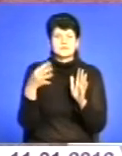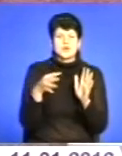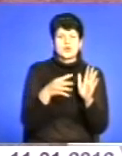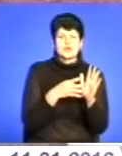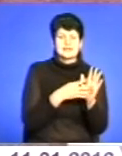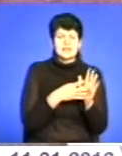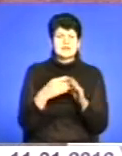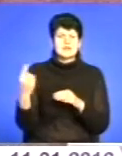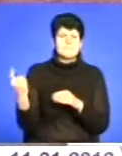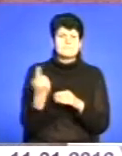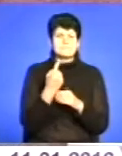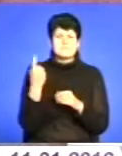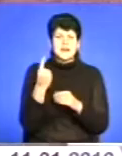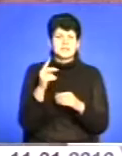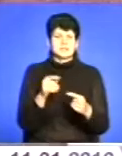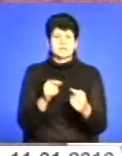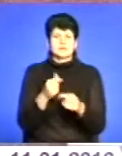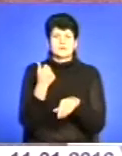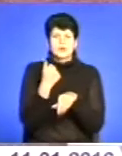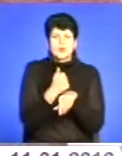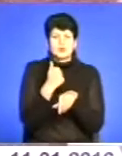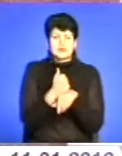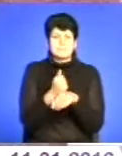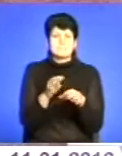«Антіпікіо-48-49» і вже перші контрбатарейні станції